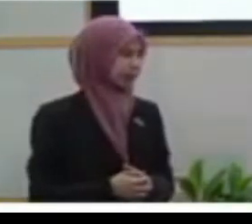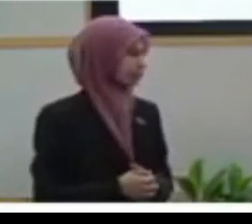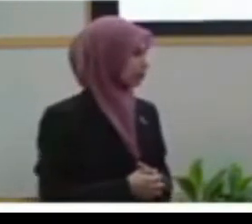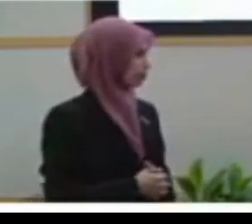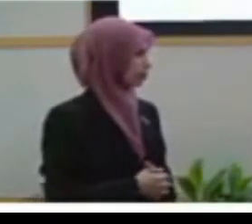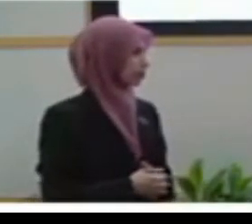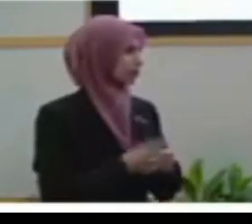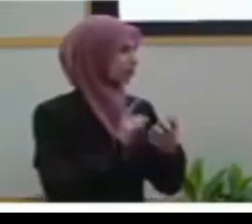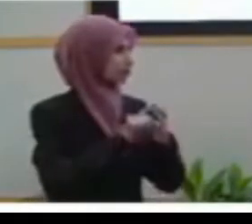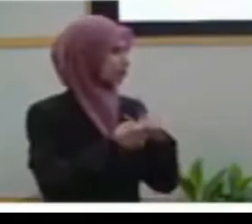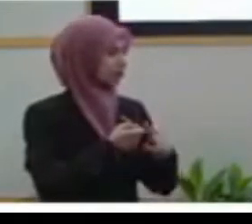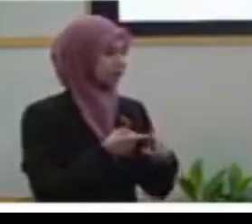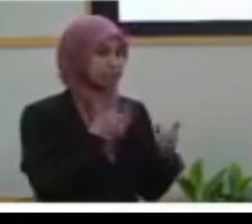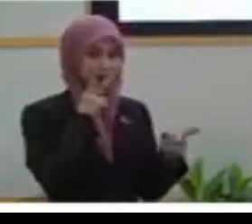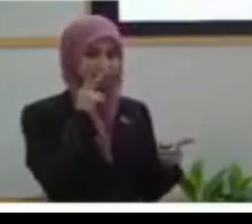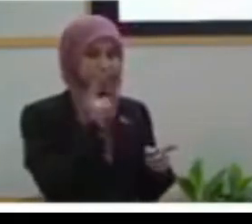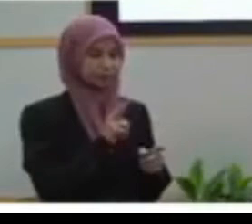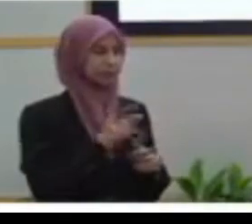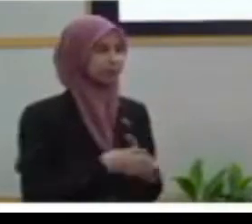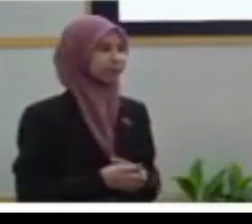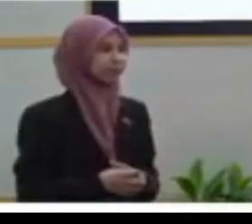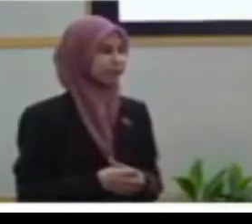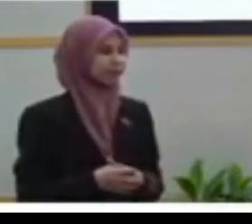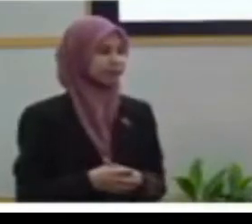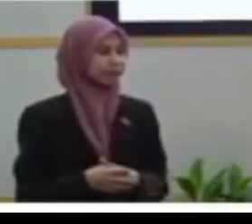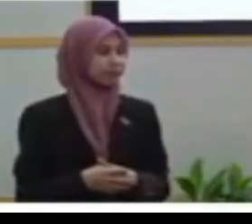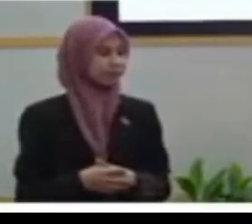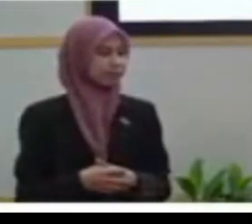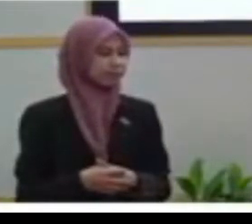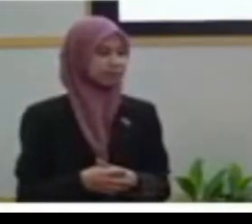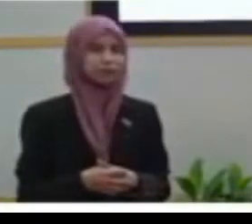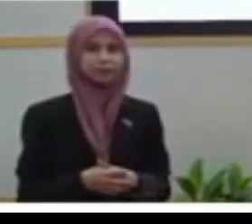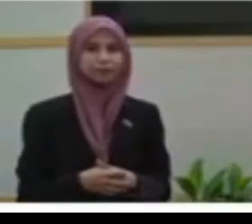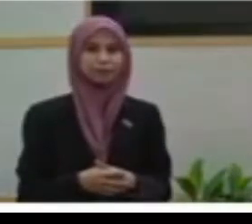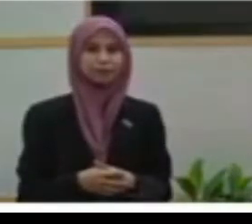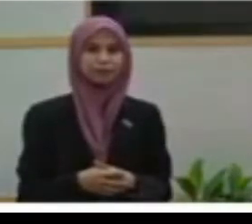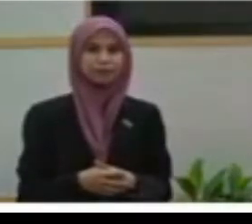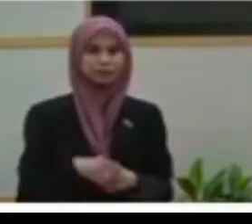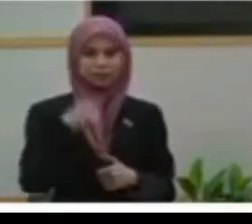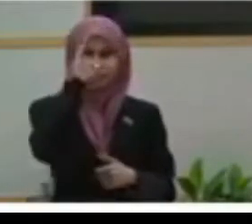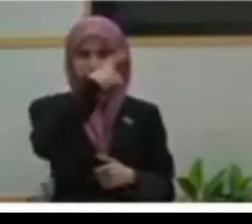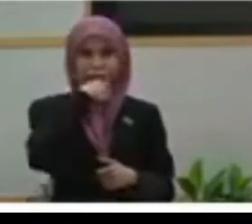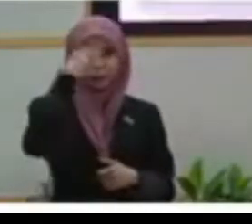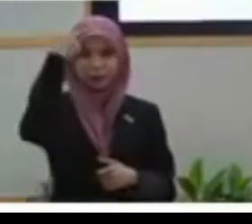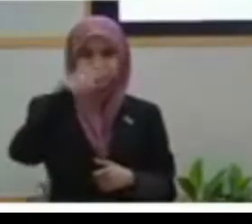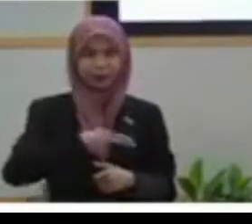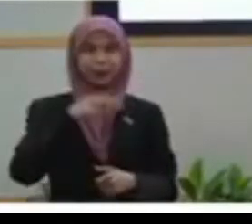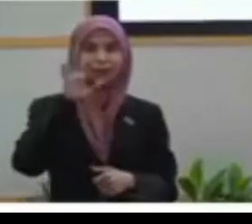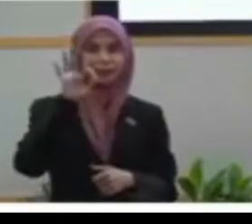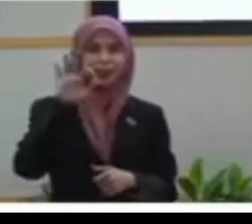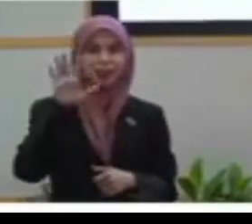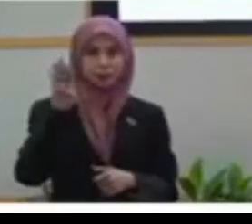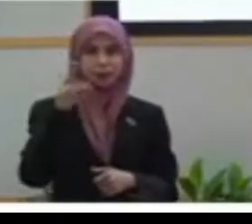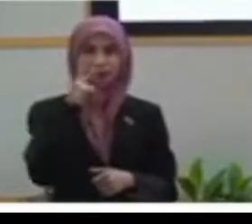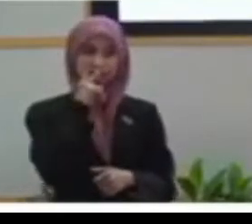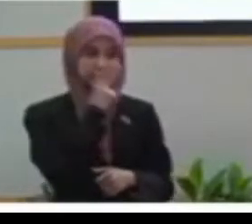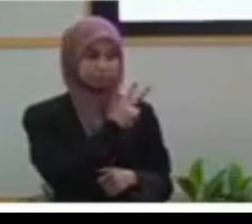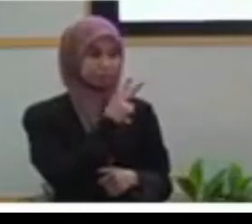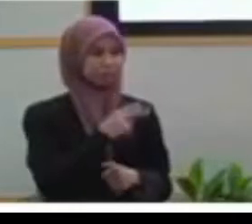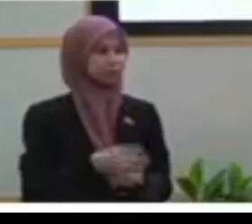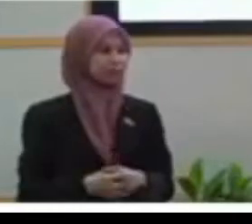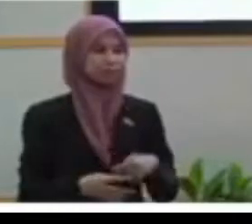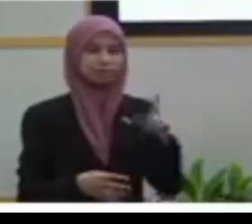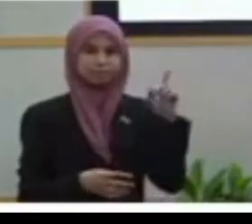Rakan-rakan media, tuan-tuan dan puan-puan saya hormati sekalian. Ini adalah muka depan Facebook. Muka depan